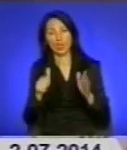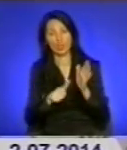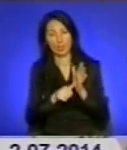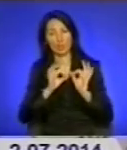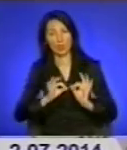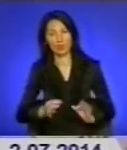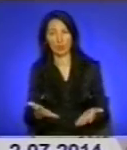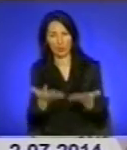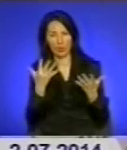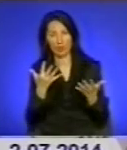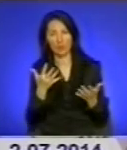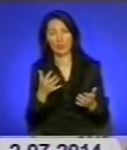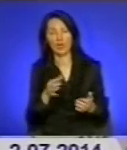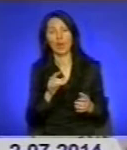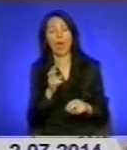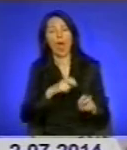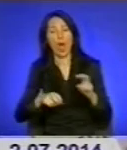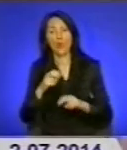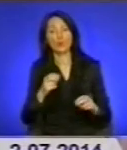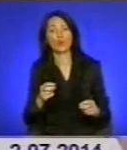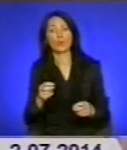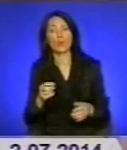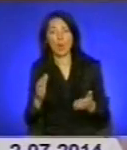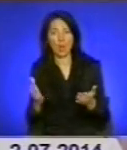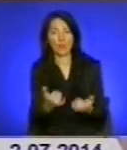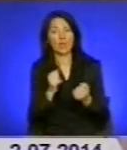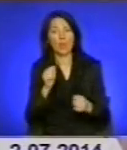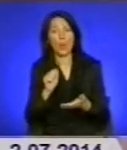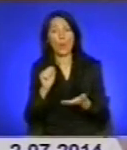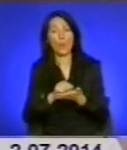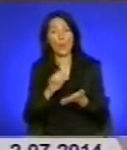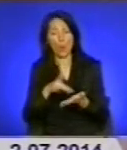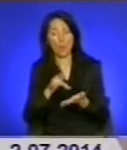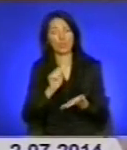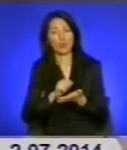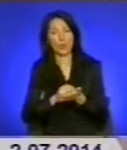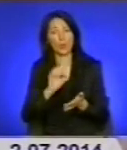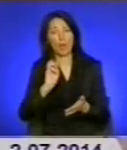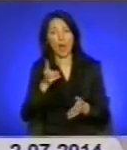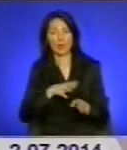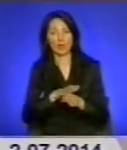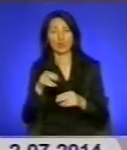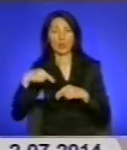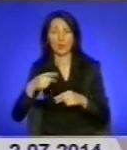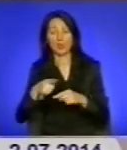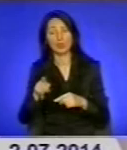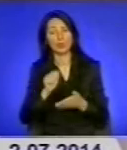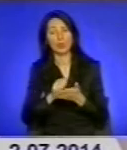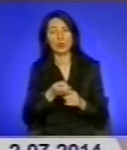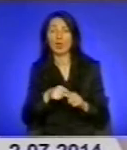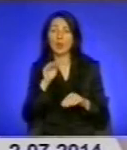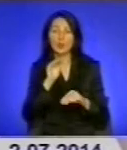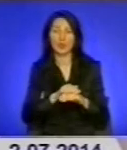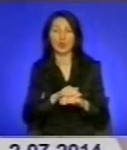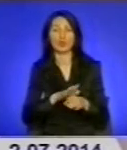викрито під час обшуку правоохоронців вилучених бухгалтерські документи акти виконаних робіт та іншу документацію яка підтверджує